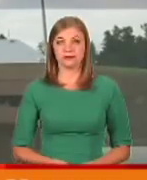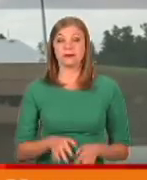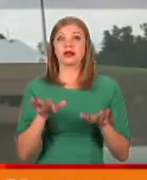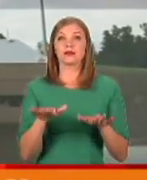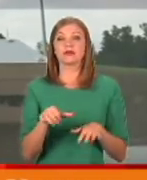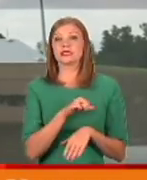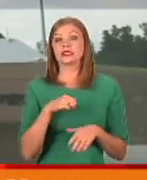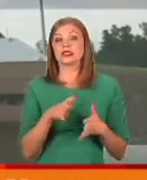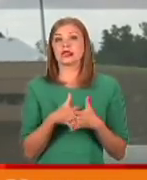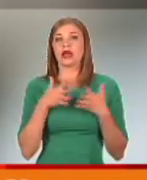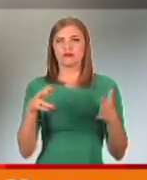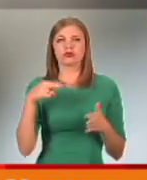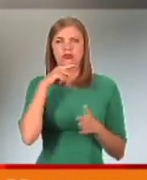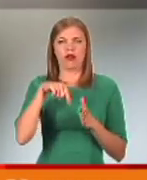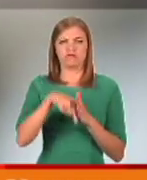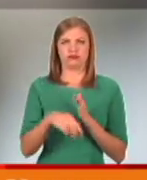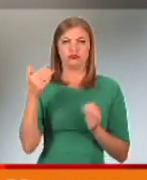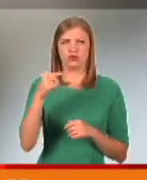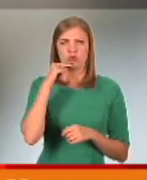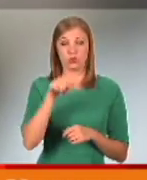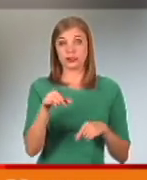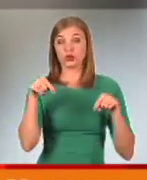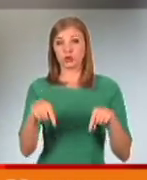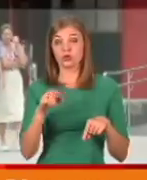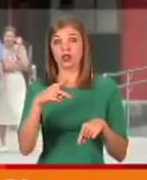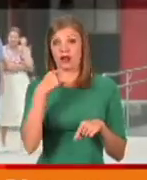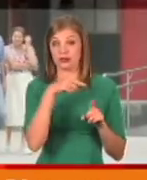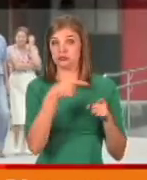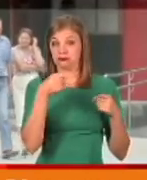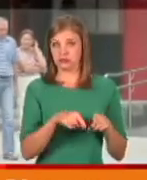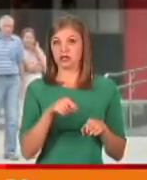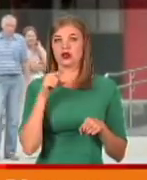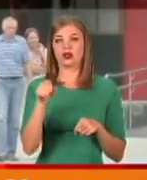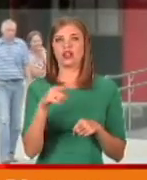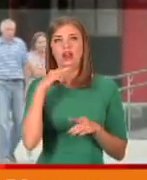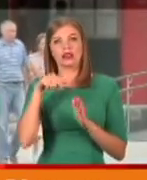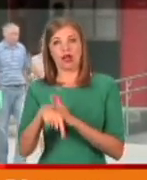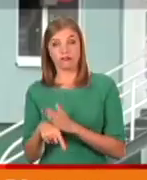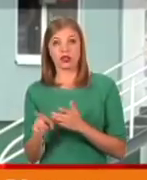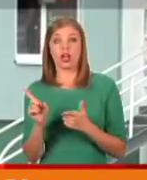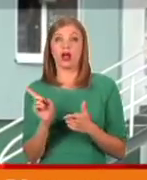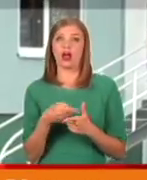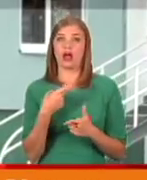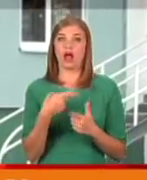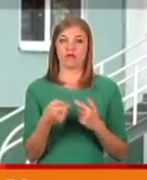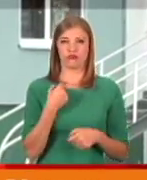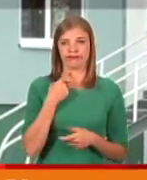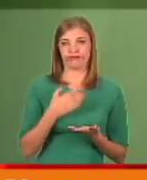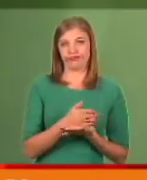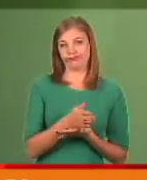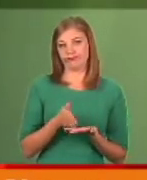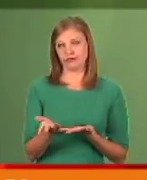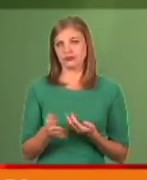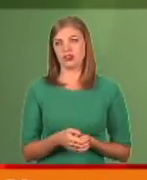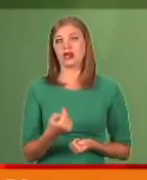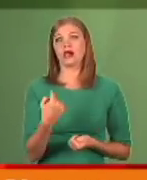Місце найбільшого нафтового родовища Росії. І тут, як і казав Доронін, або нафта, або алкоголь.